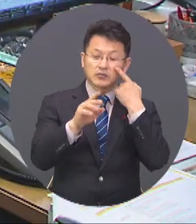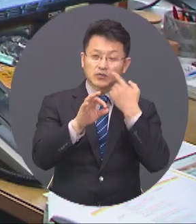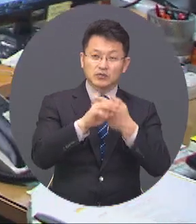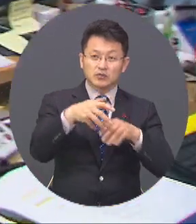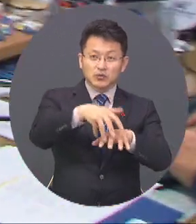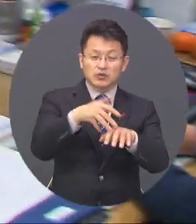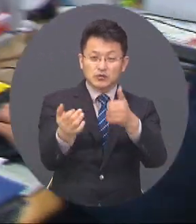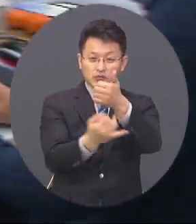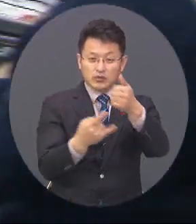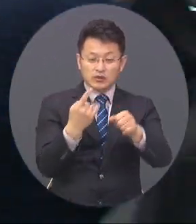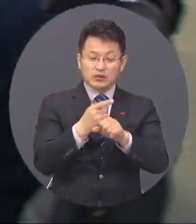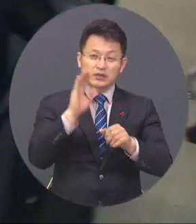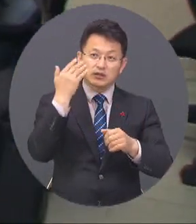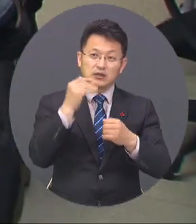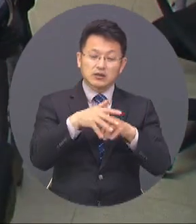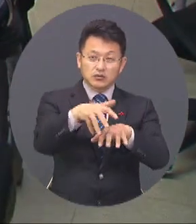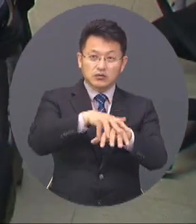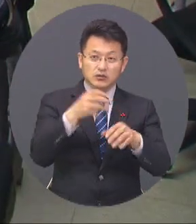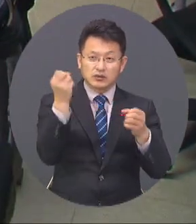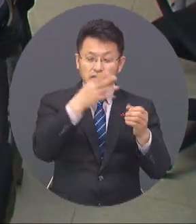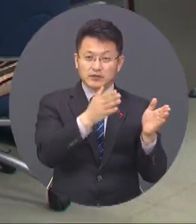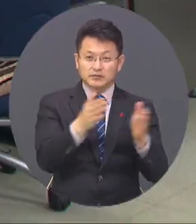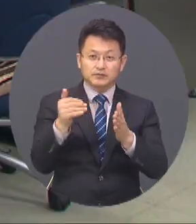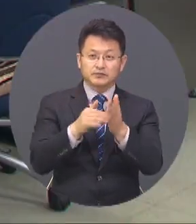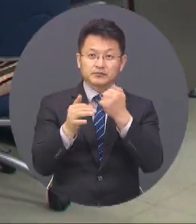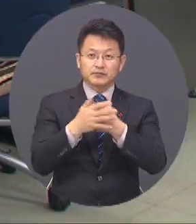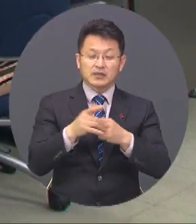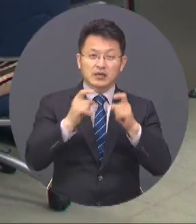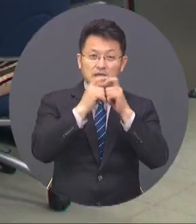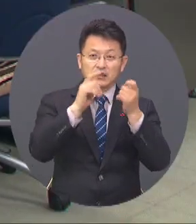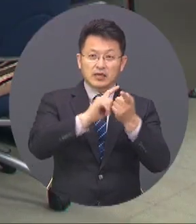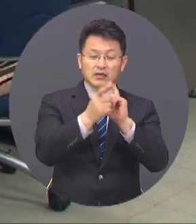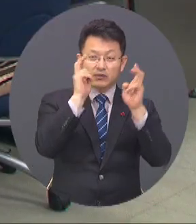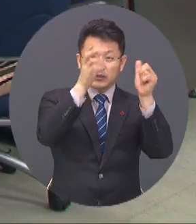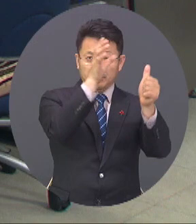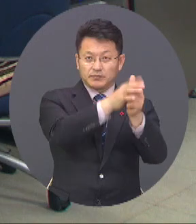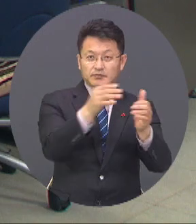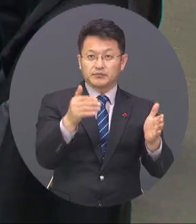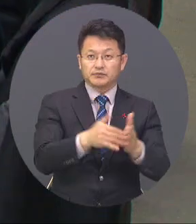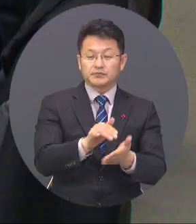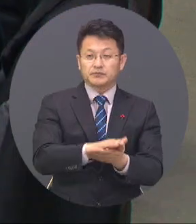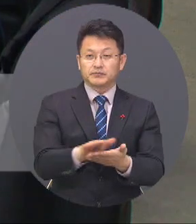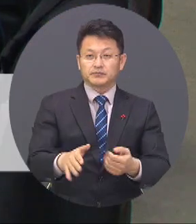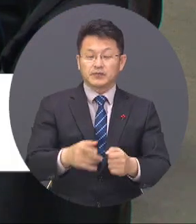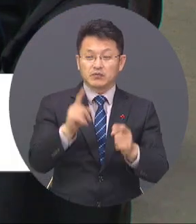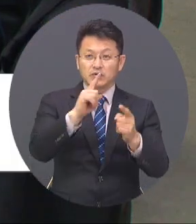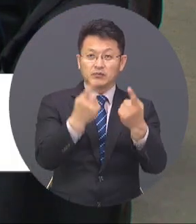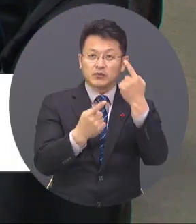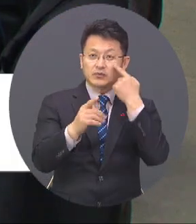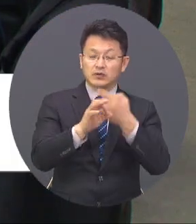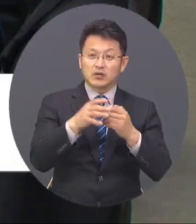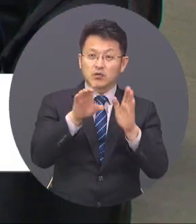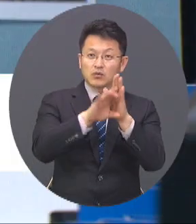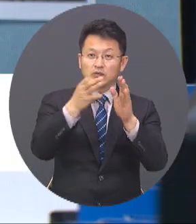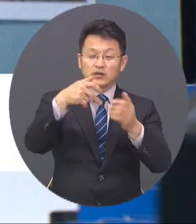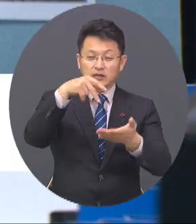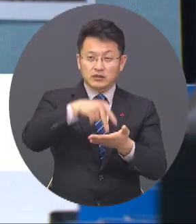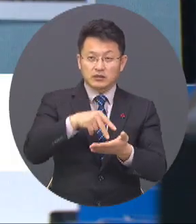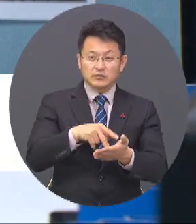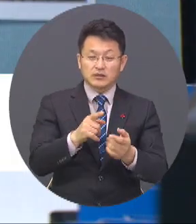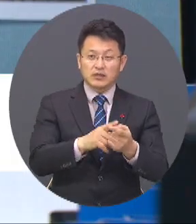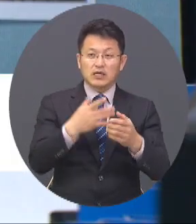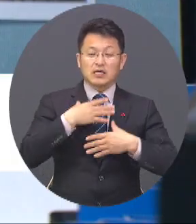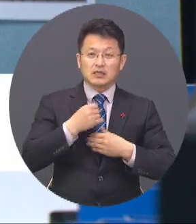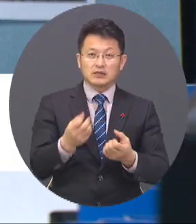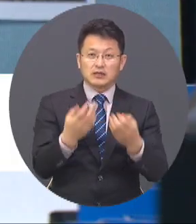조직위원회 는 최근 조직을 재정비하고 행사 업무도 제기했습니다 무엇보다 크로나 1구 상황에 대비한 안전